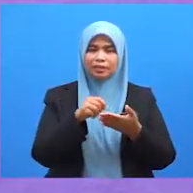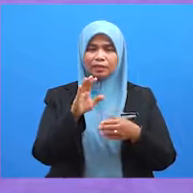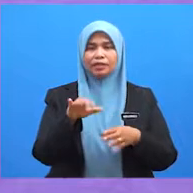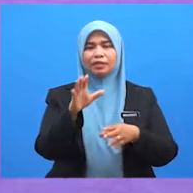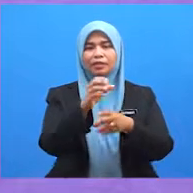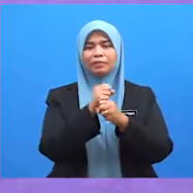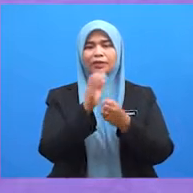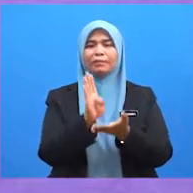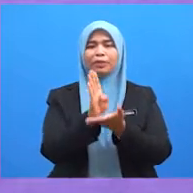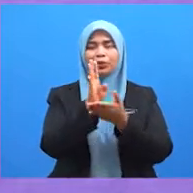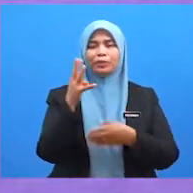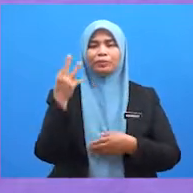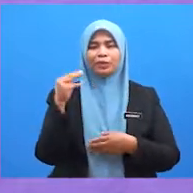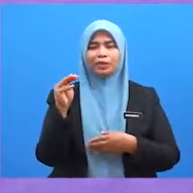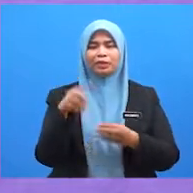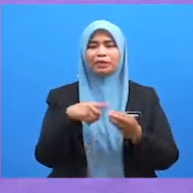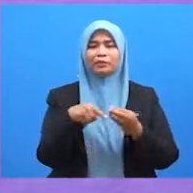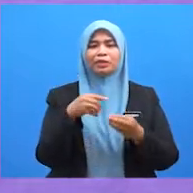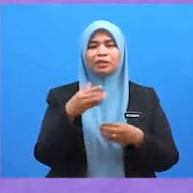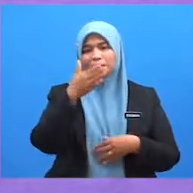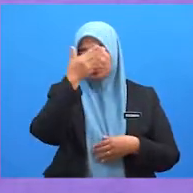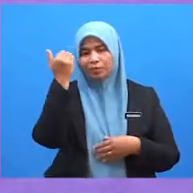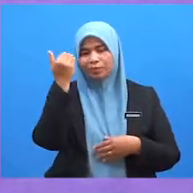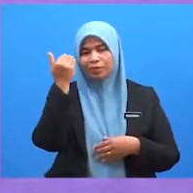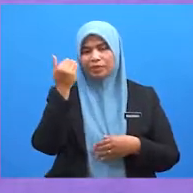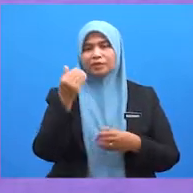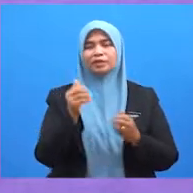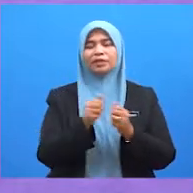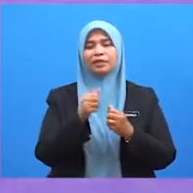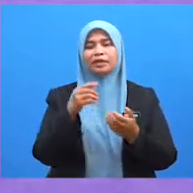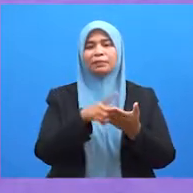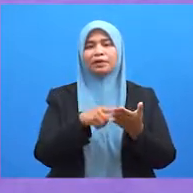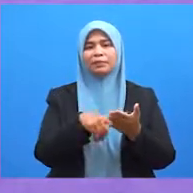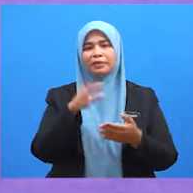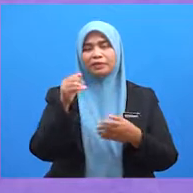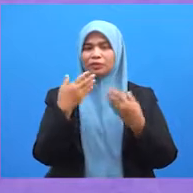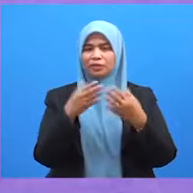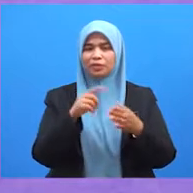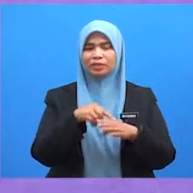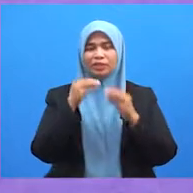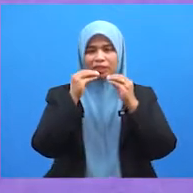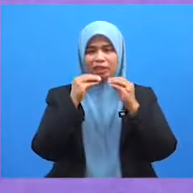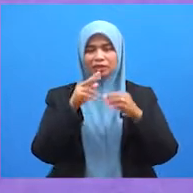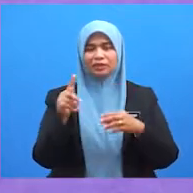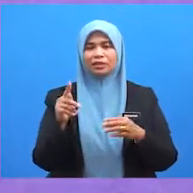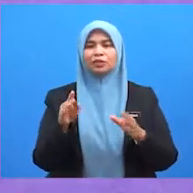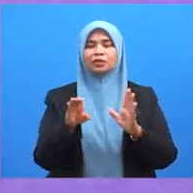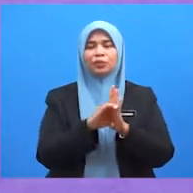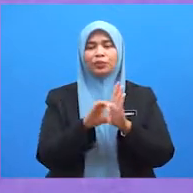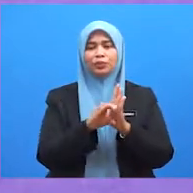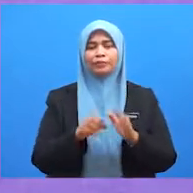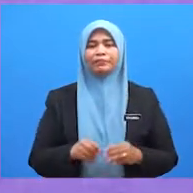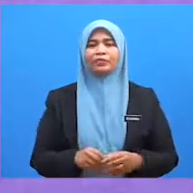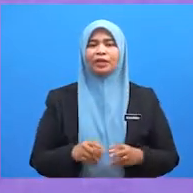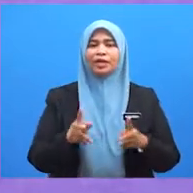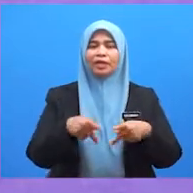memiliki catatan yang dapat membantu mereka apabila lupa terhadap apa-apa yang telah